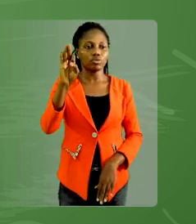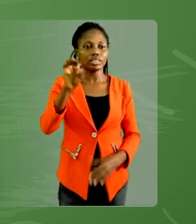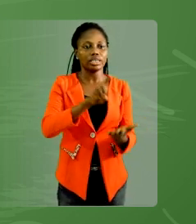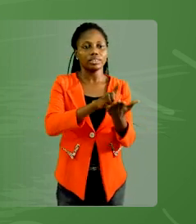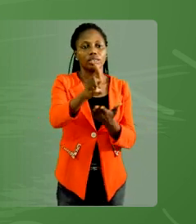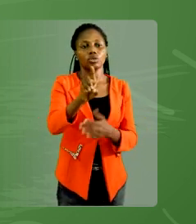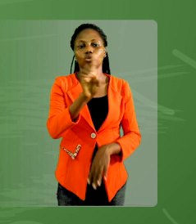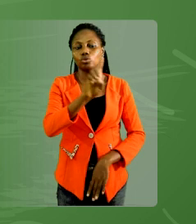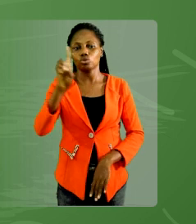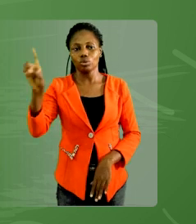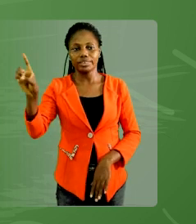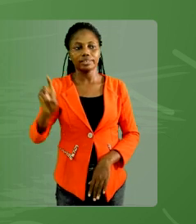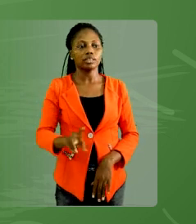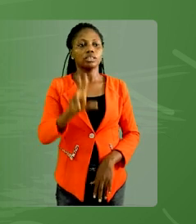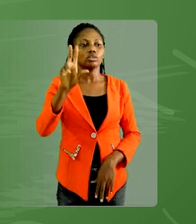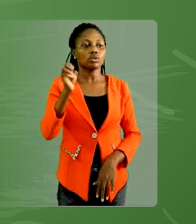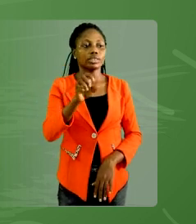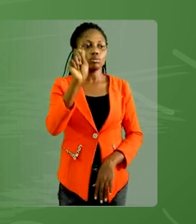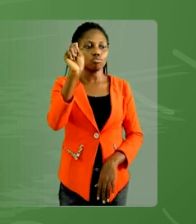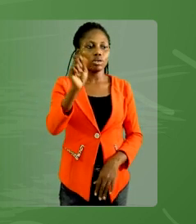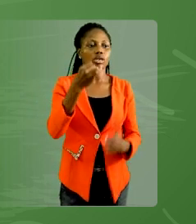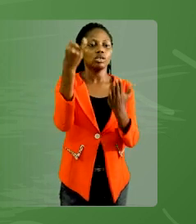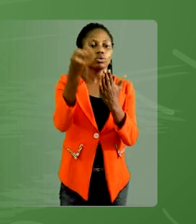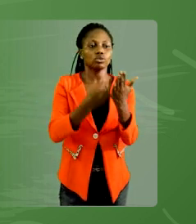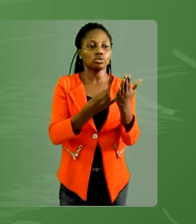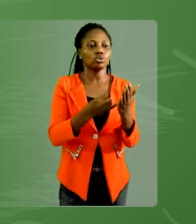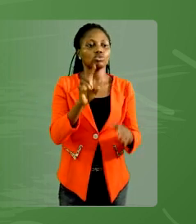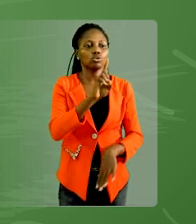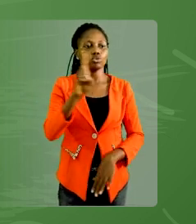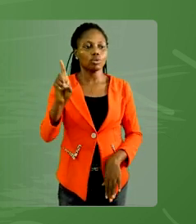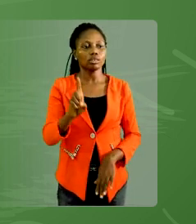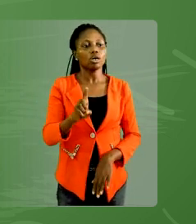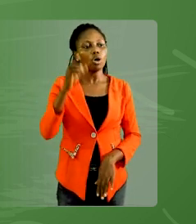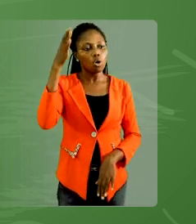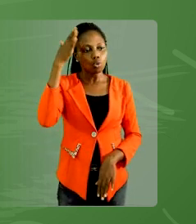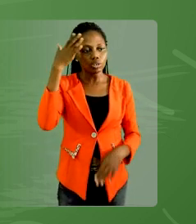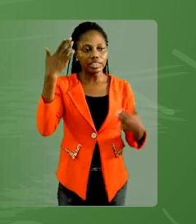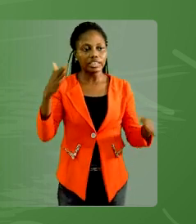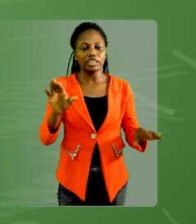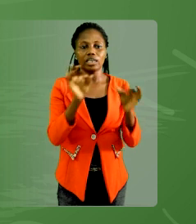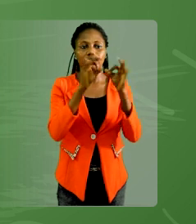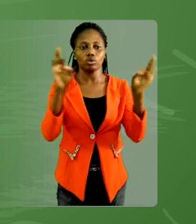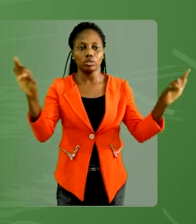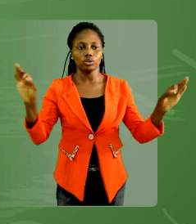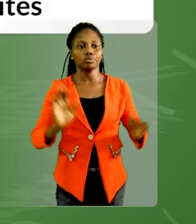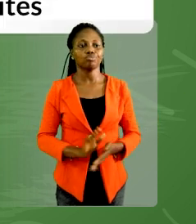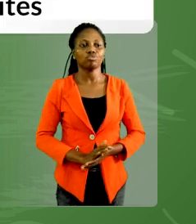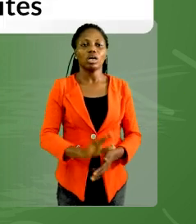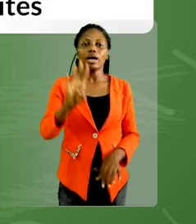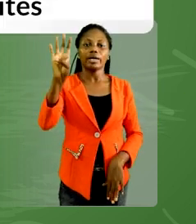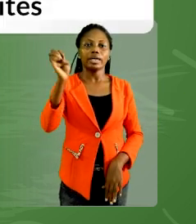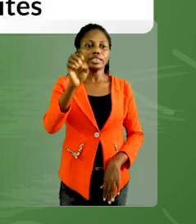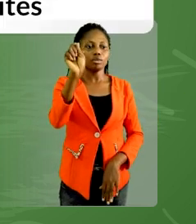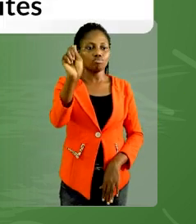droite. Troisième point, construction d'une droite dont on connaît une équation. Quatrième